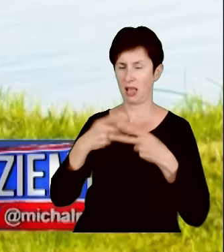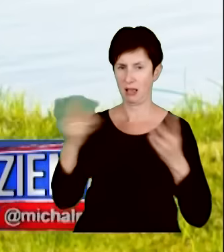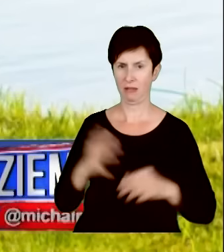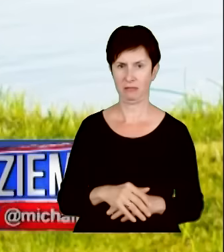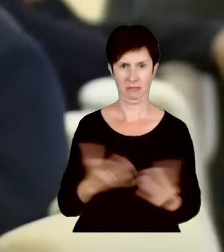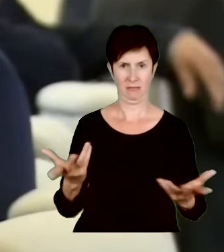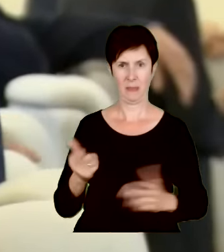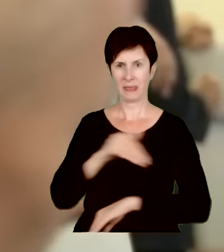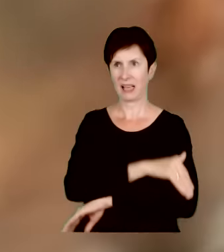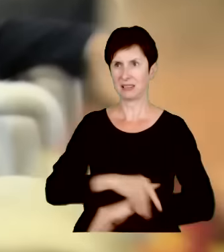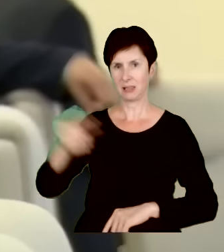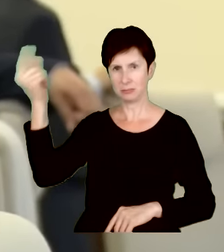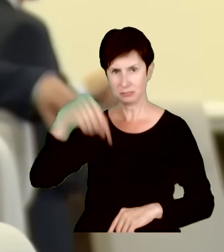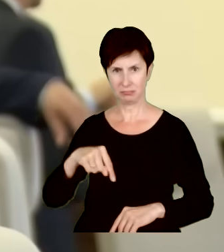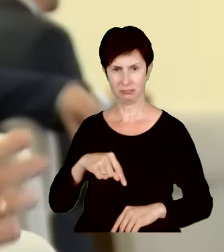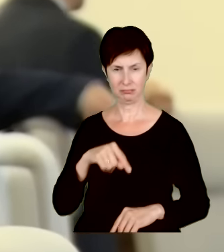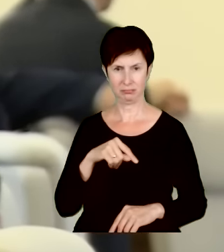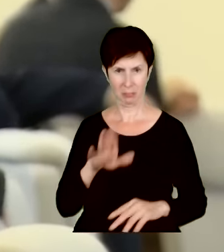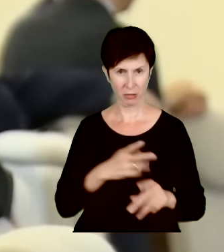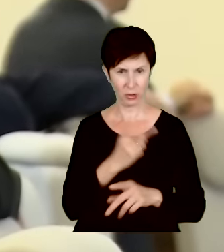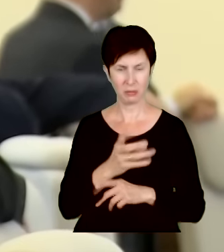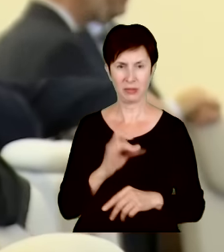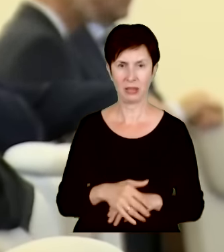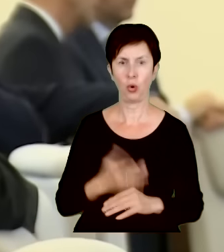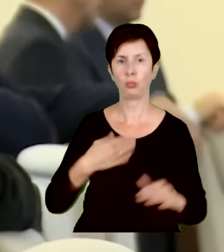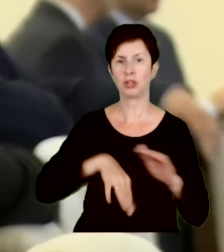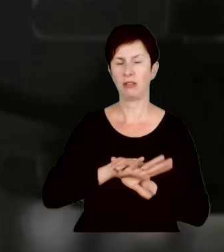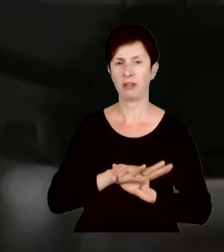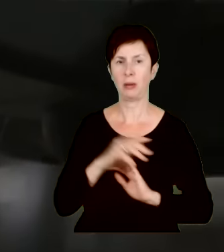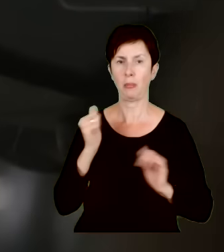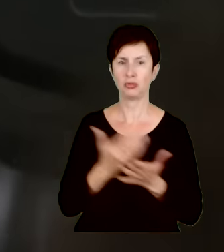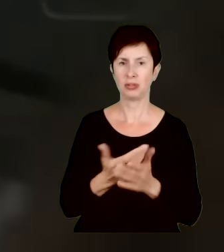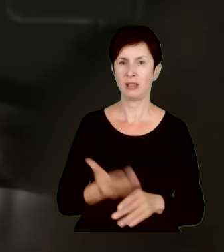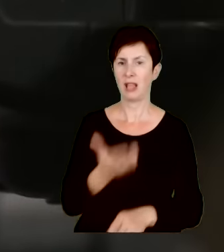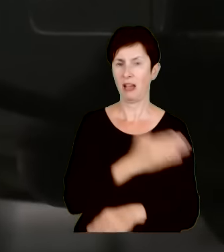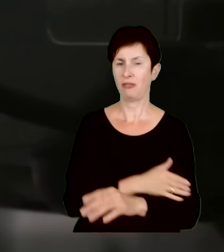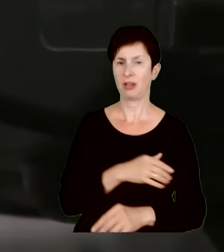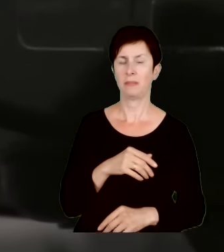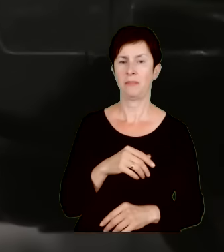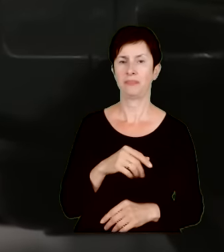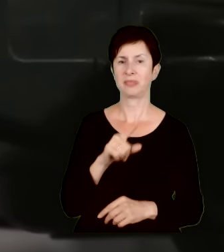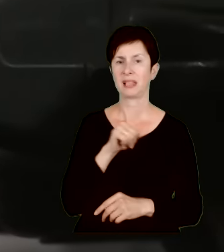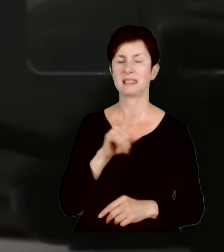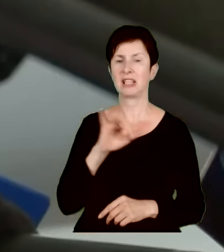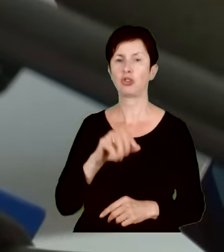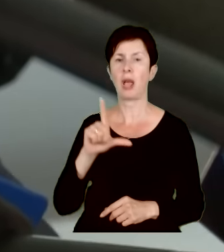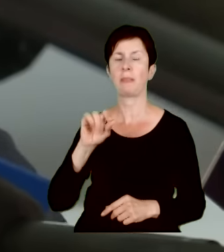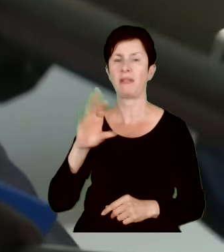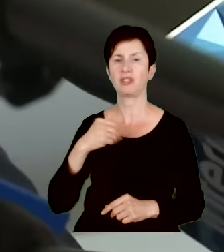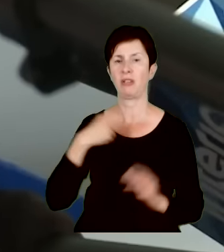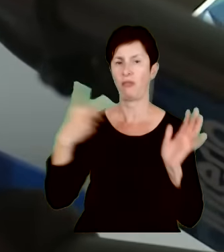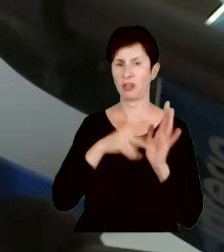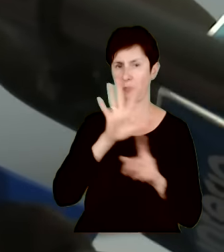zadecydować o tym na uprzywilejowaną pozycję sędziów wskazywano już na początku rządów zjednoczonej prawicy w 2015 roku